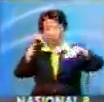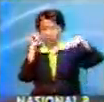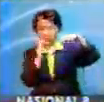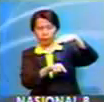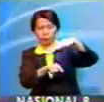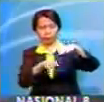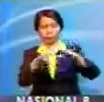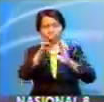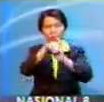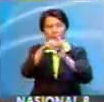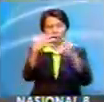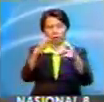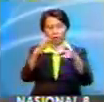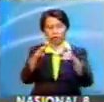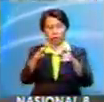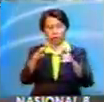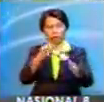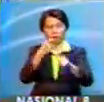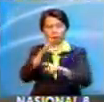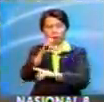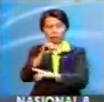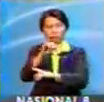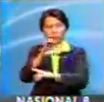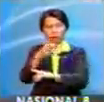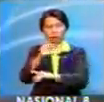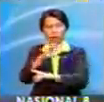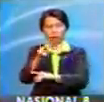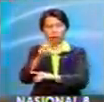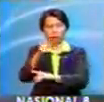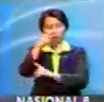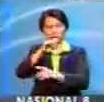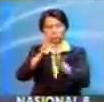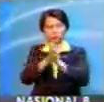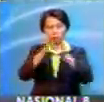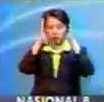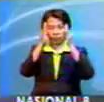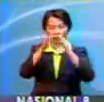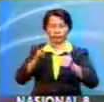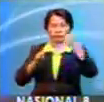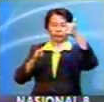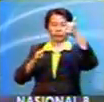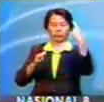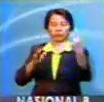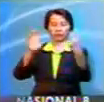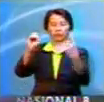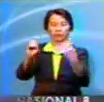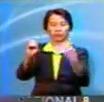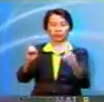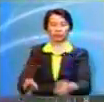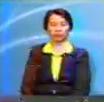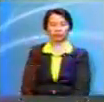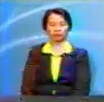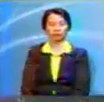minit ke-15 melalui tandukan Dixon Wakame untuk meletakkan Pahang mendahului